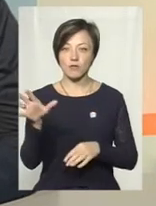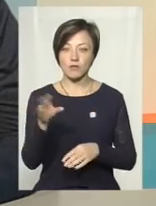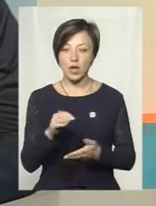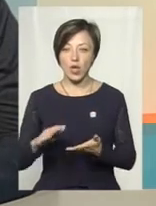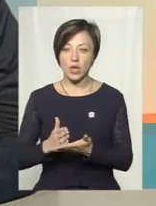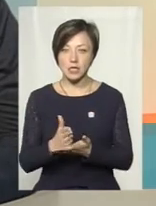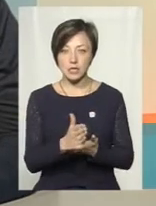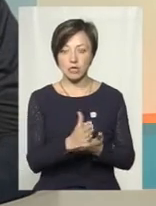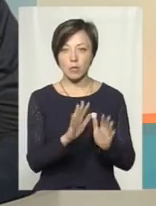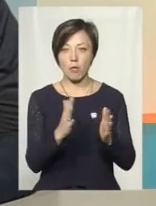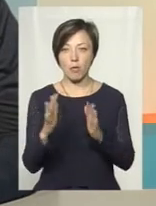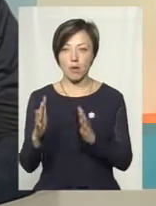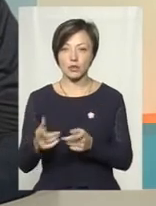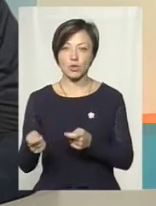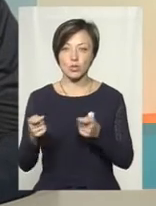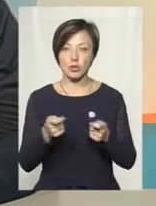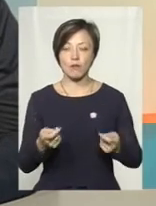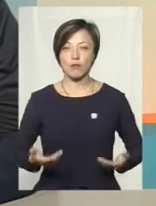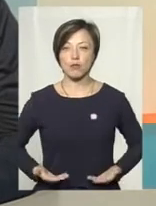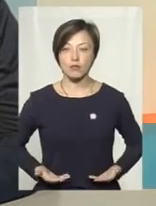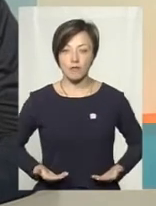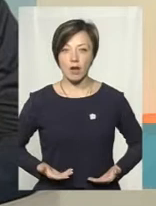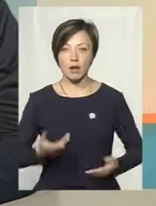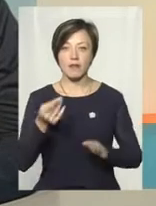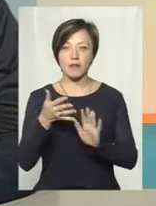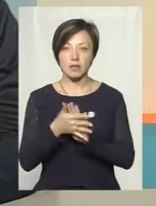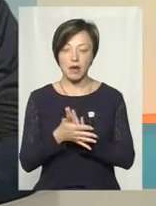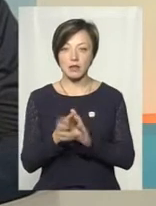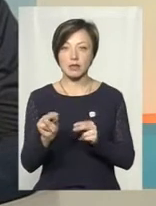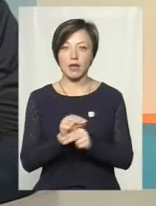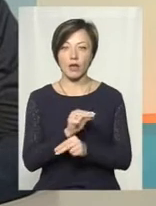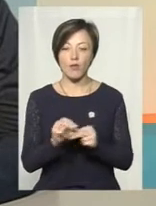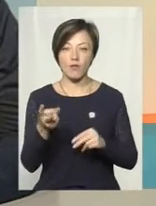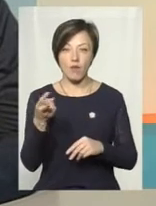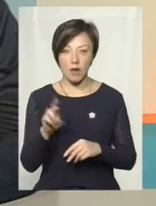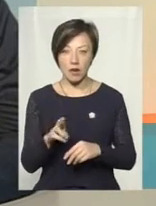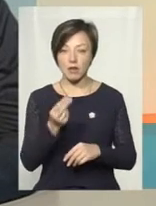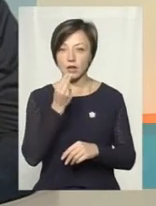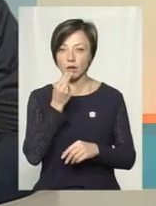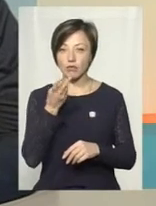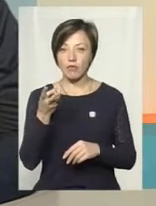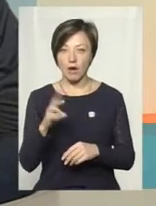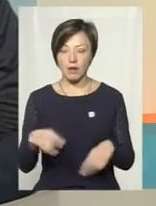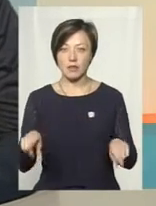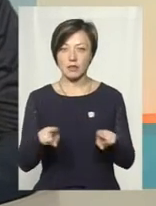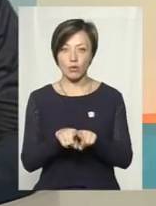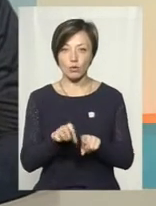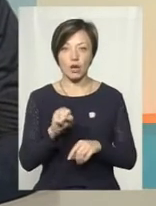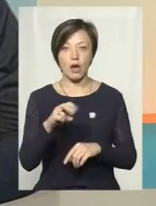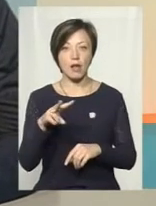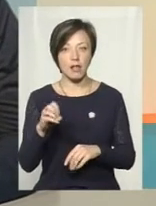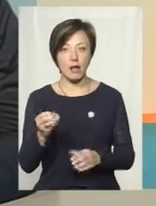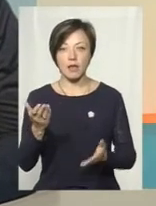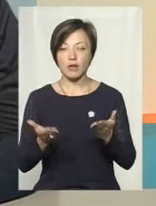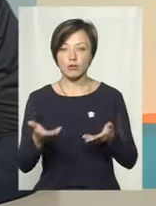логістичні моменти, доставку, проживання, витрати на лікування, на харчування також. Але